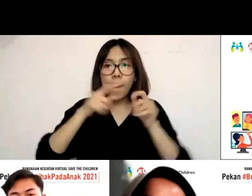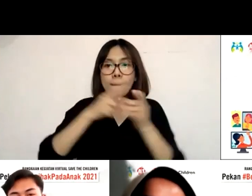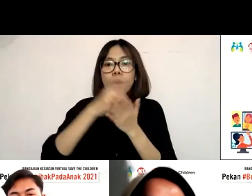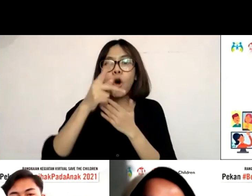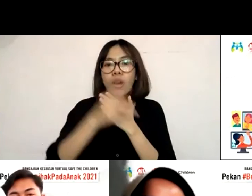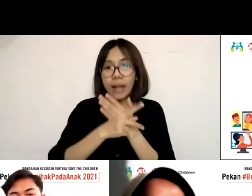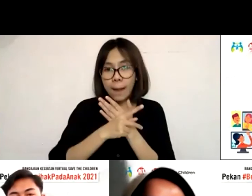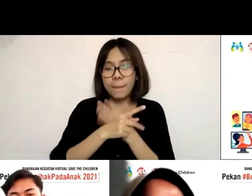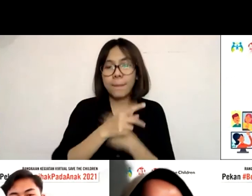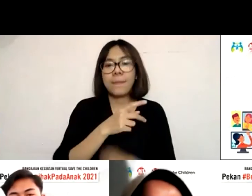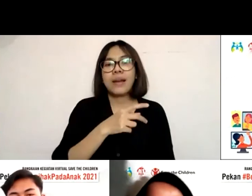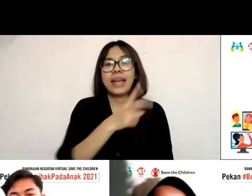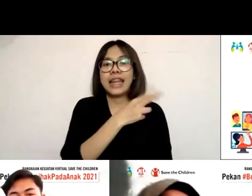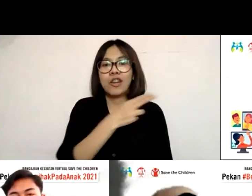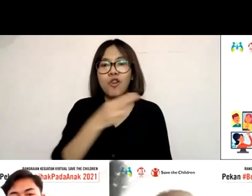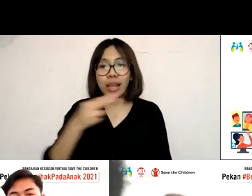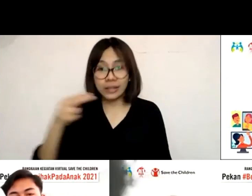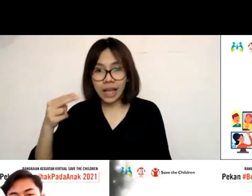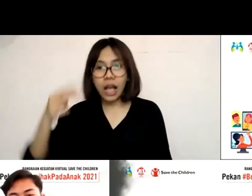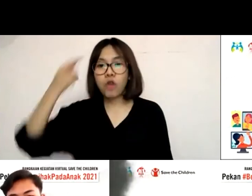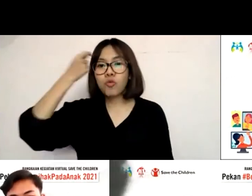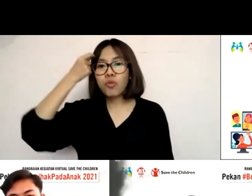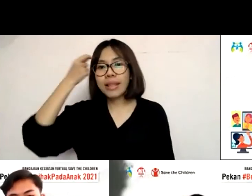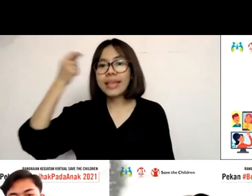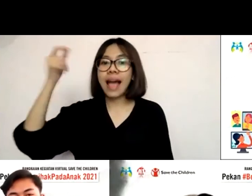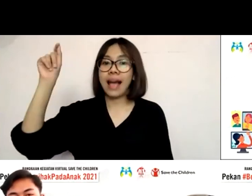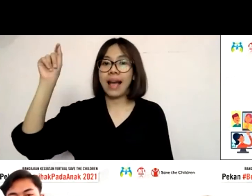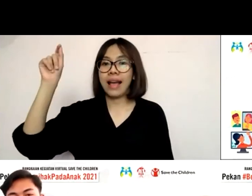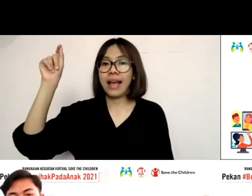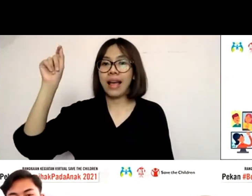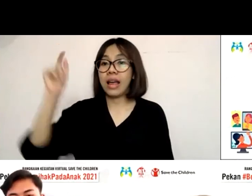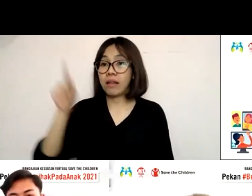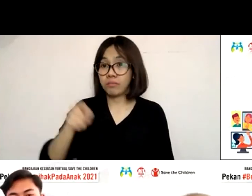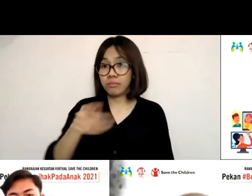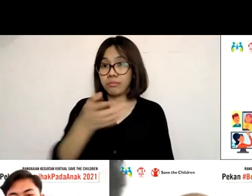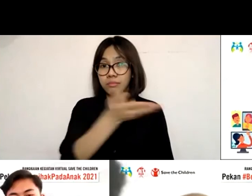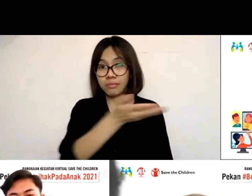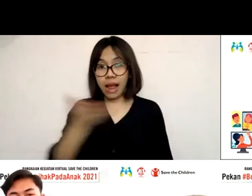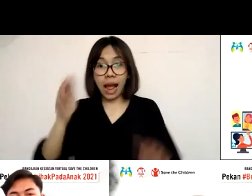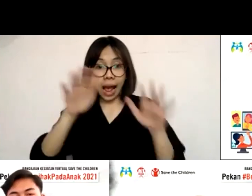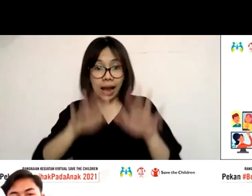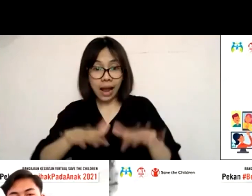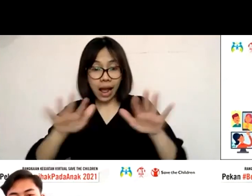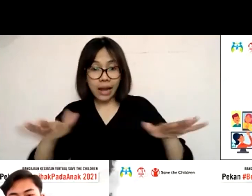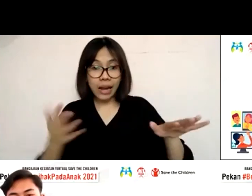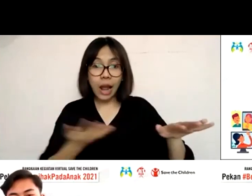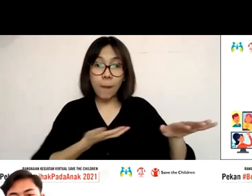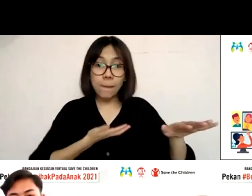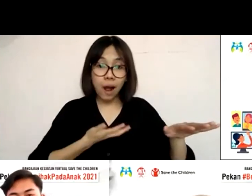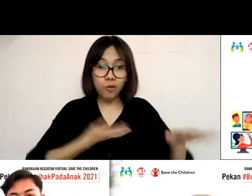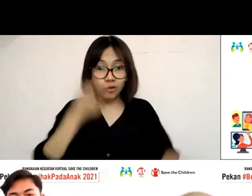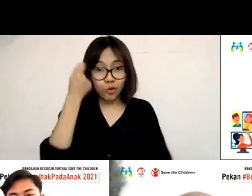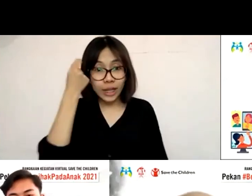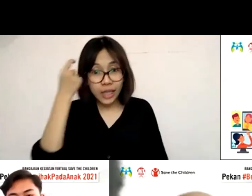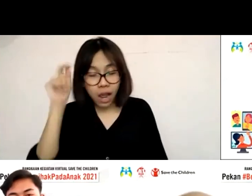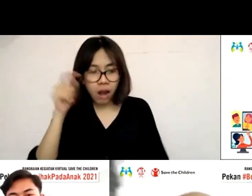Indonesia Kuliah diperuntukkan bagi anak-anak yang punya bakat luar biasa, punya kecerdasan